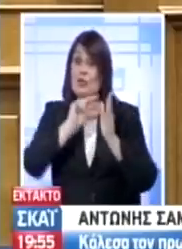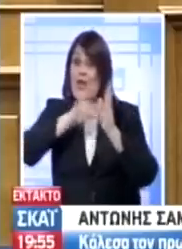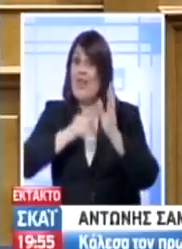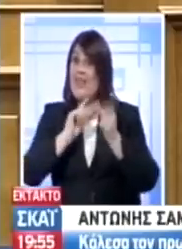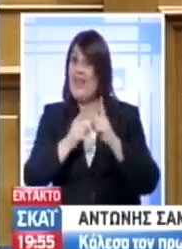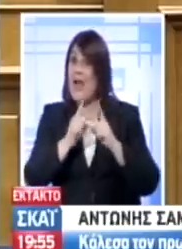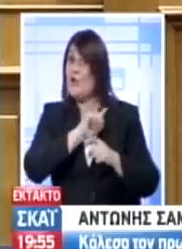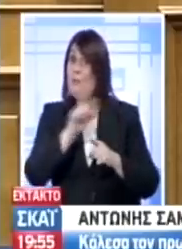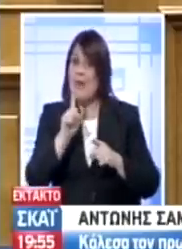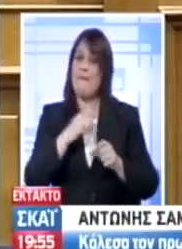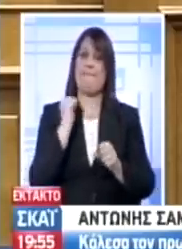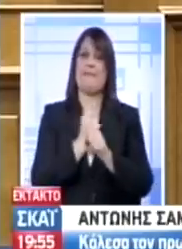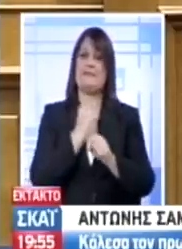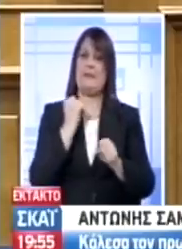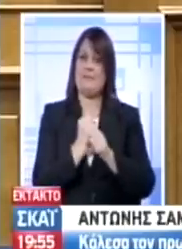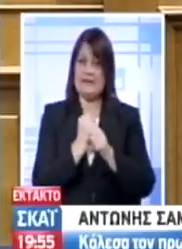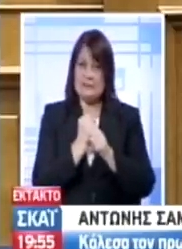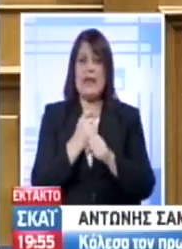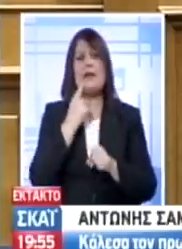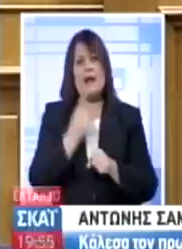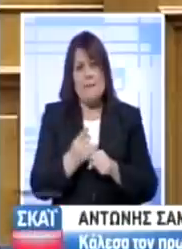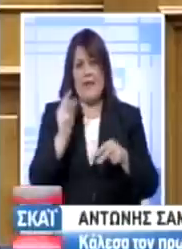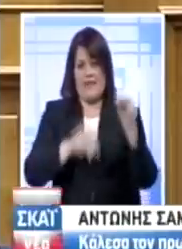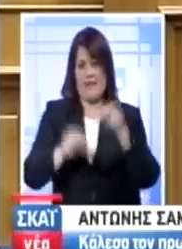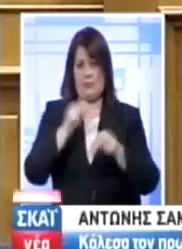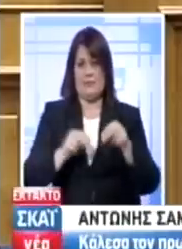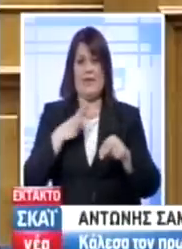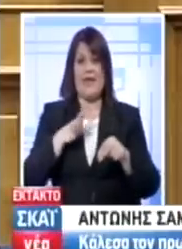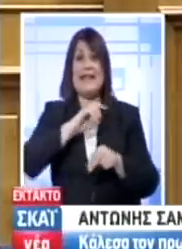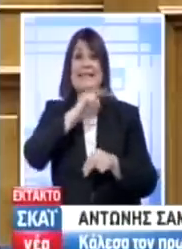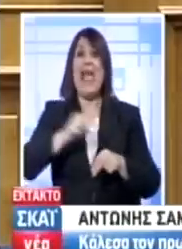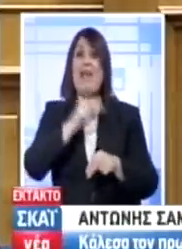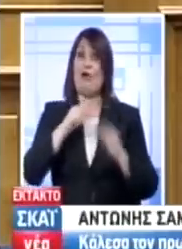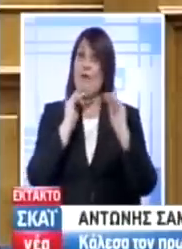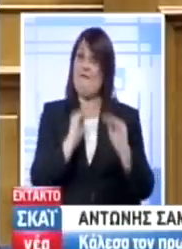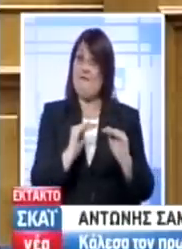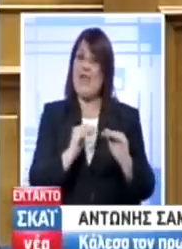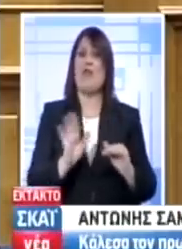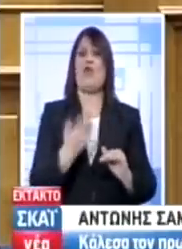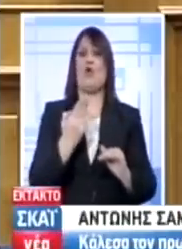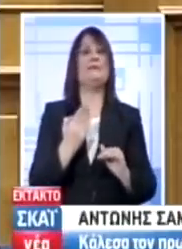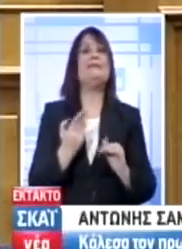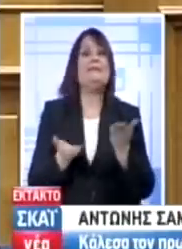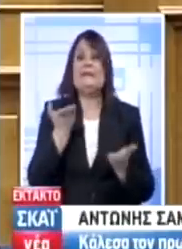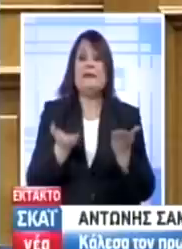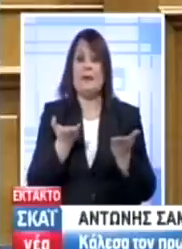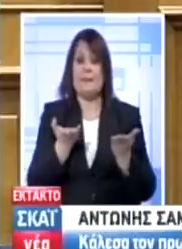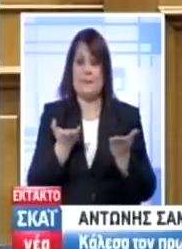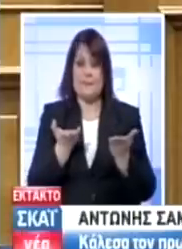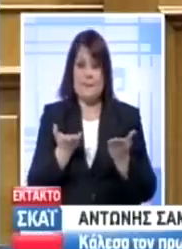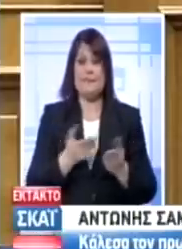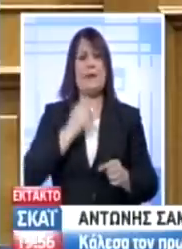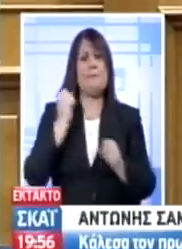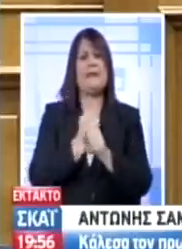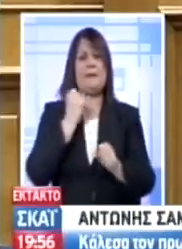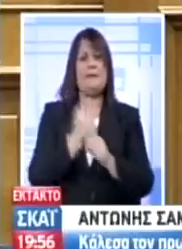αυτού ανεπιμένει να θέσει στους Έλληνες το δίλημα αν θέλουν ή όχι να μείνουν στο ευρώ. Δηλαδή με την επιμονή του κυρίου Παπανδρέου στο